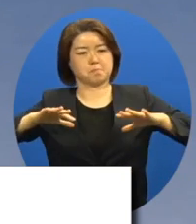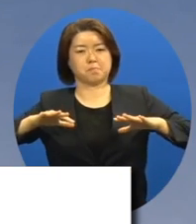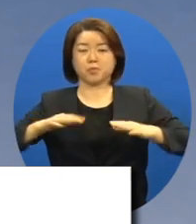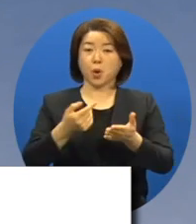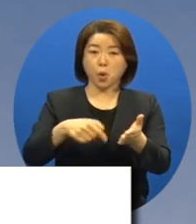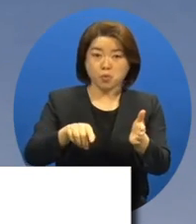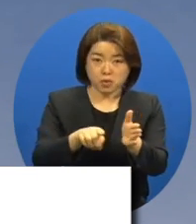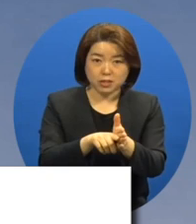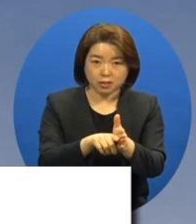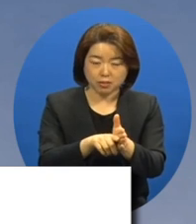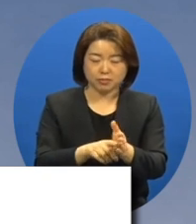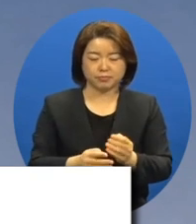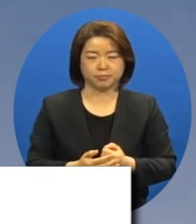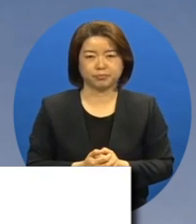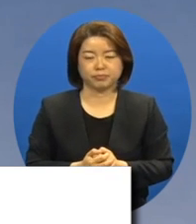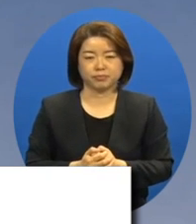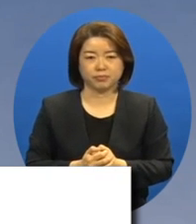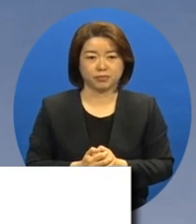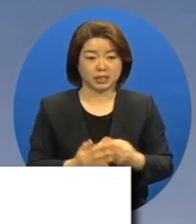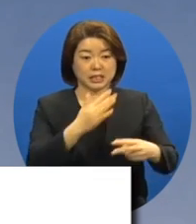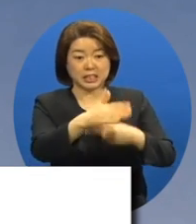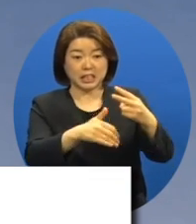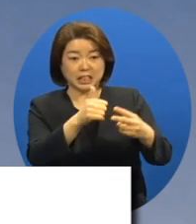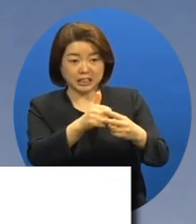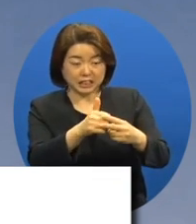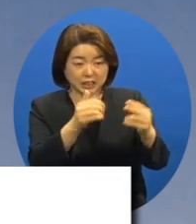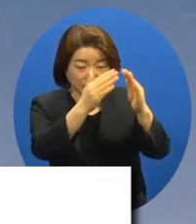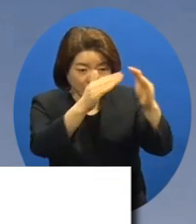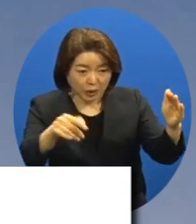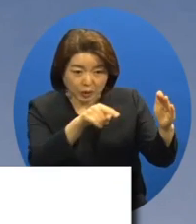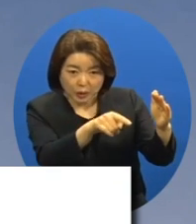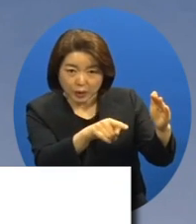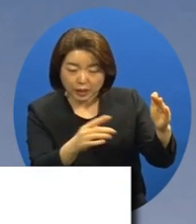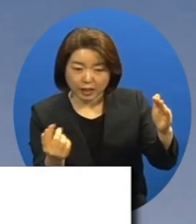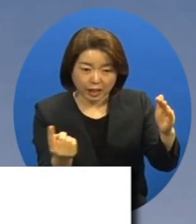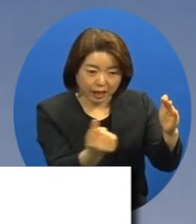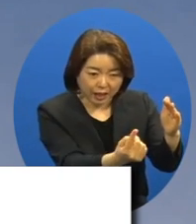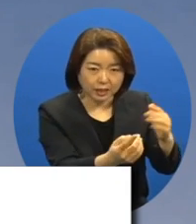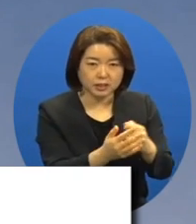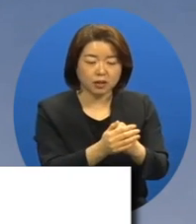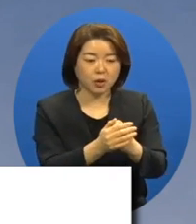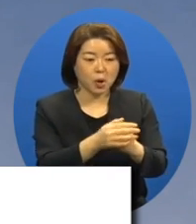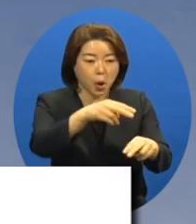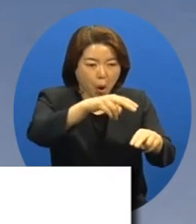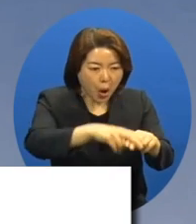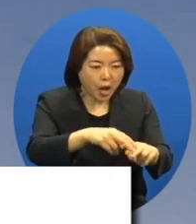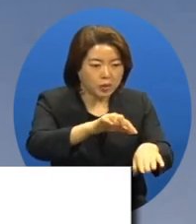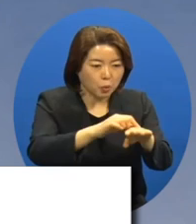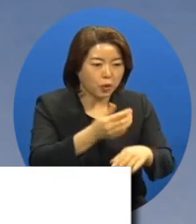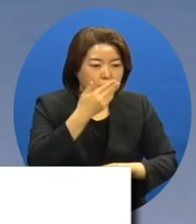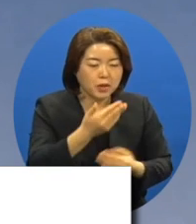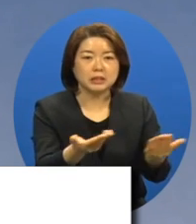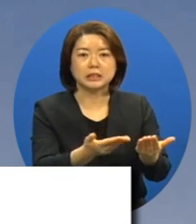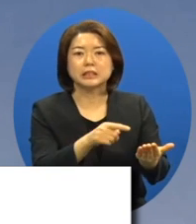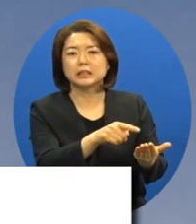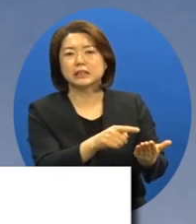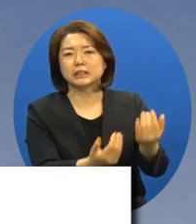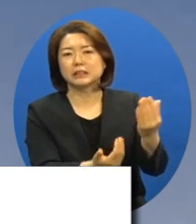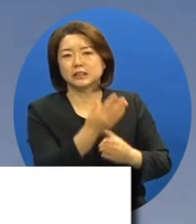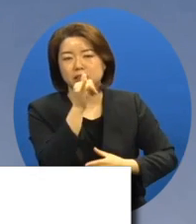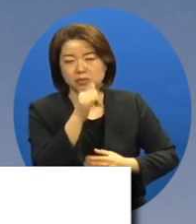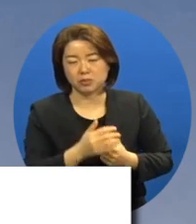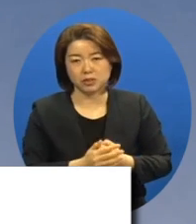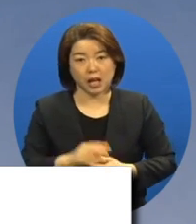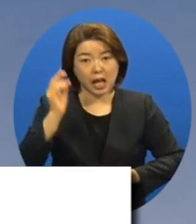했는지 신전에 가서 거기서 고기를 먹는 일들까지 있었습니다 아마